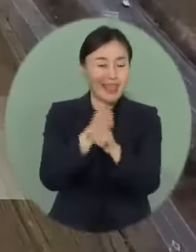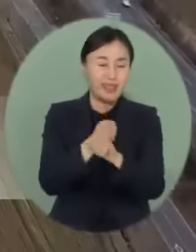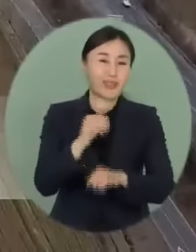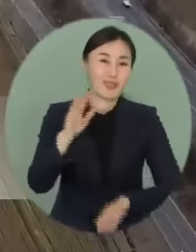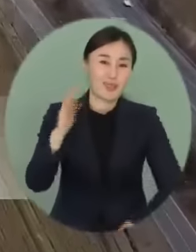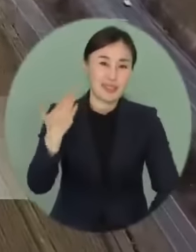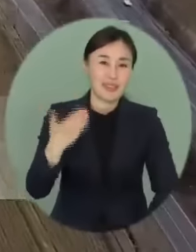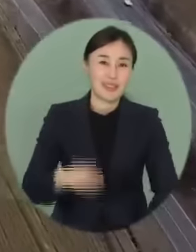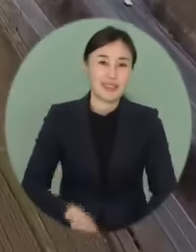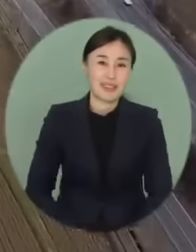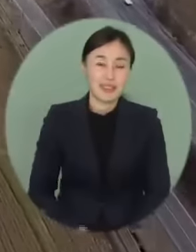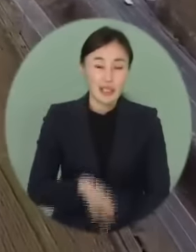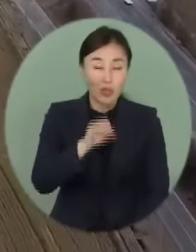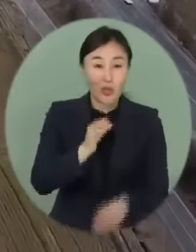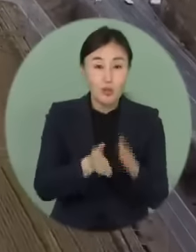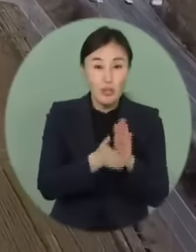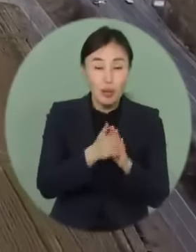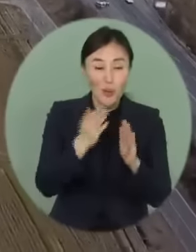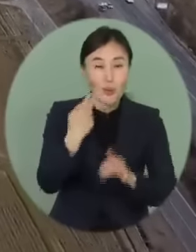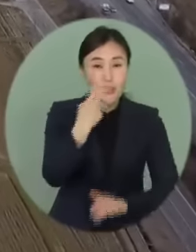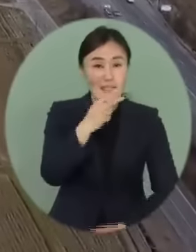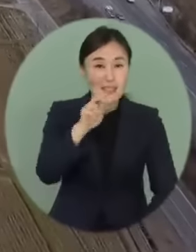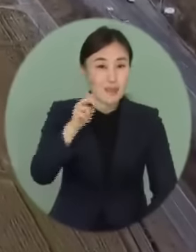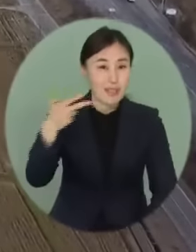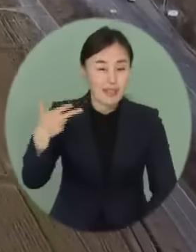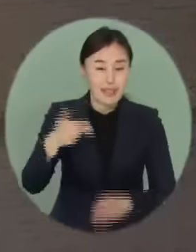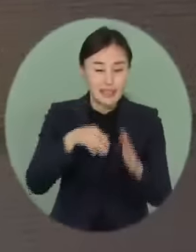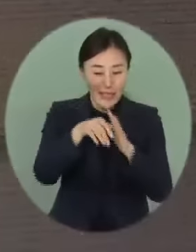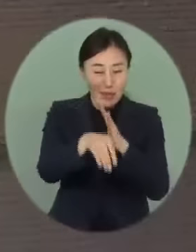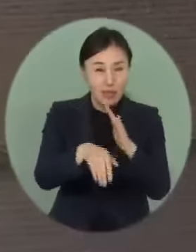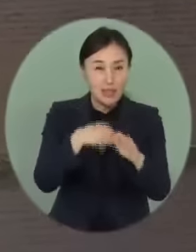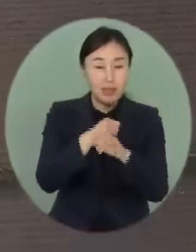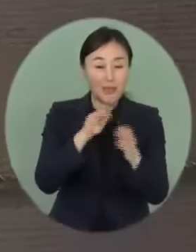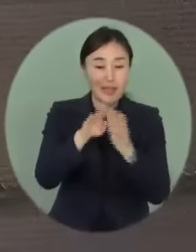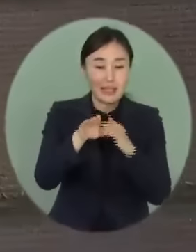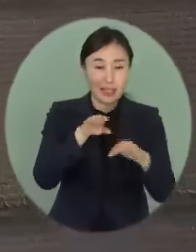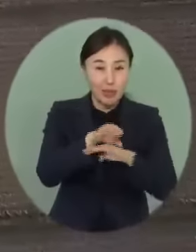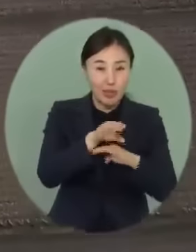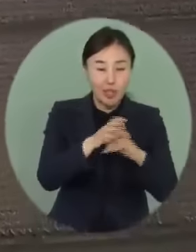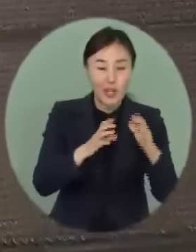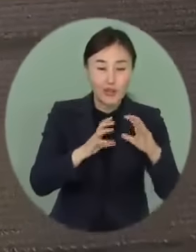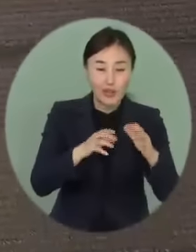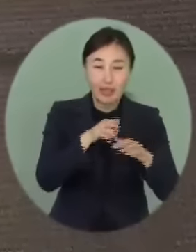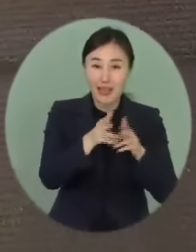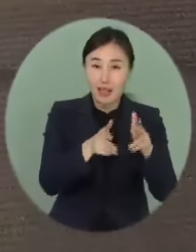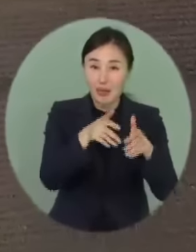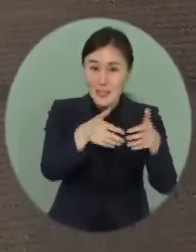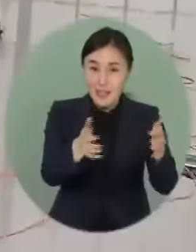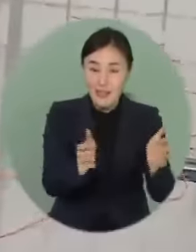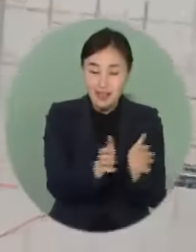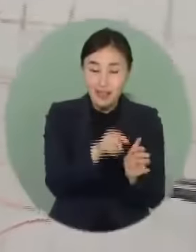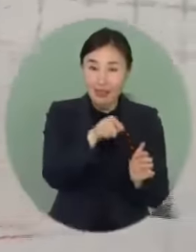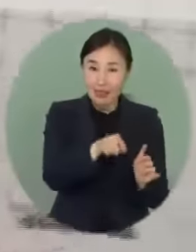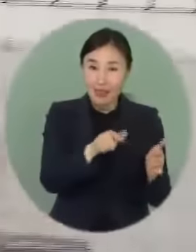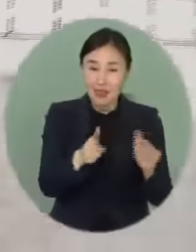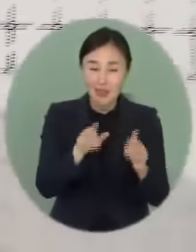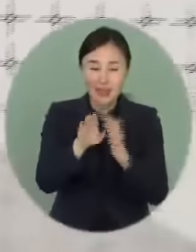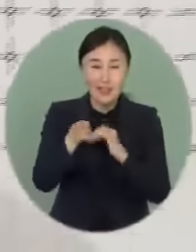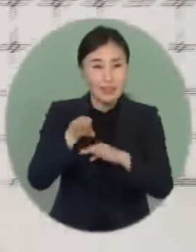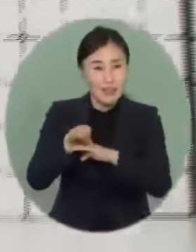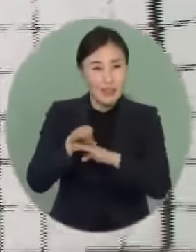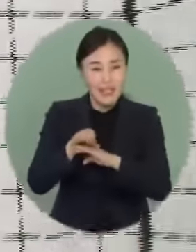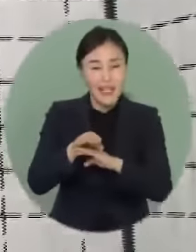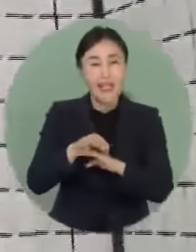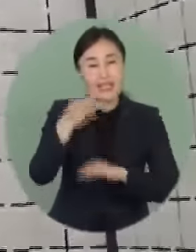됐습니다. 광주시는 오는 2027년 착공하는 미래차 국가 산단과 소부장 특화 단지를 활용해 미래차 분야의 핵심